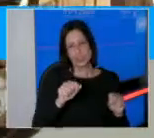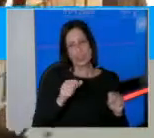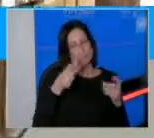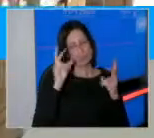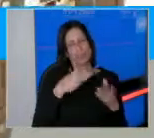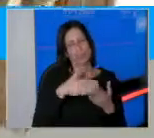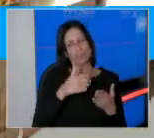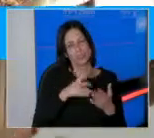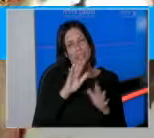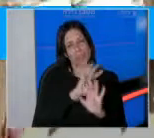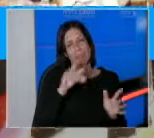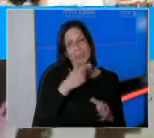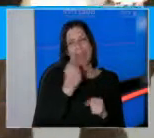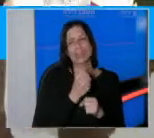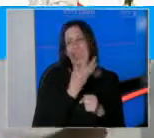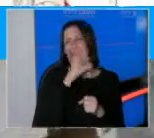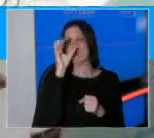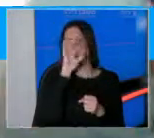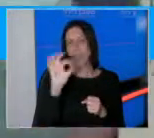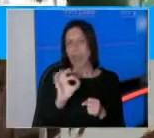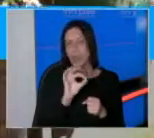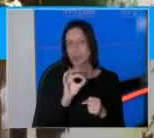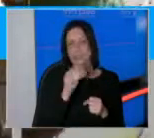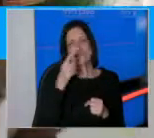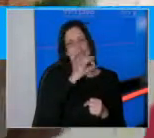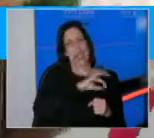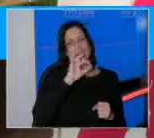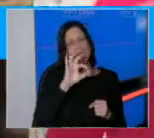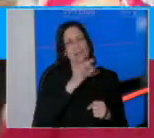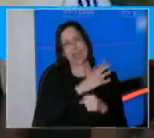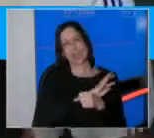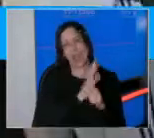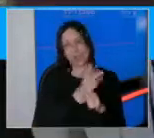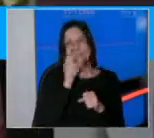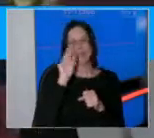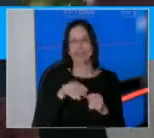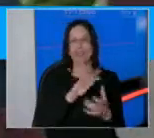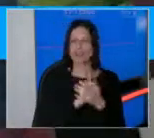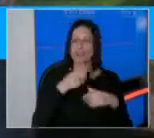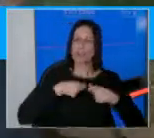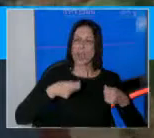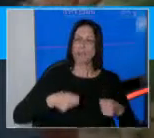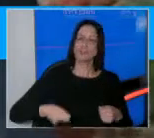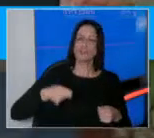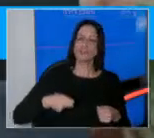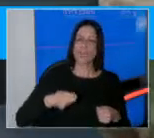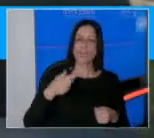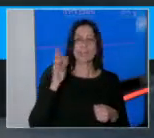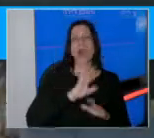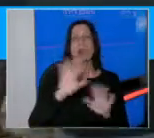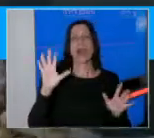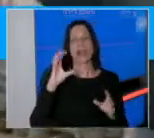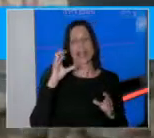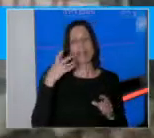בלעדיכם. הם עשו את ה-40% אקסטרה רווח שלהם בקורונה, ויש חבר'ה שמוכרים בשווקים, לא רק בקרמל,